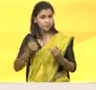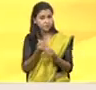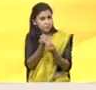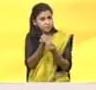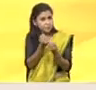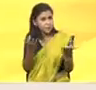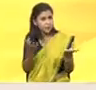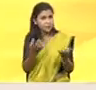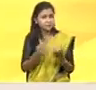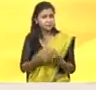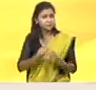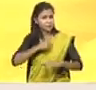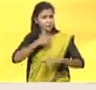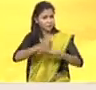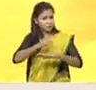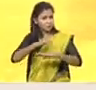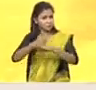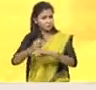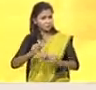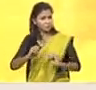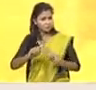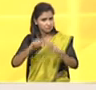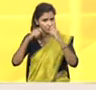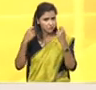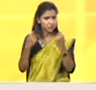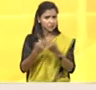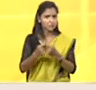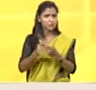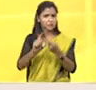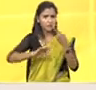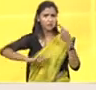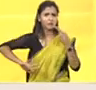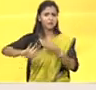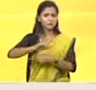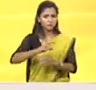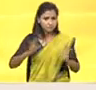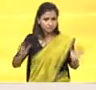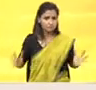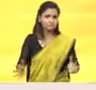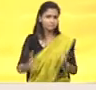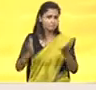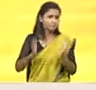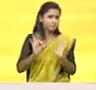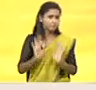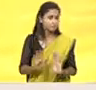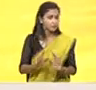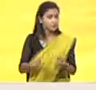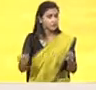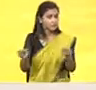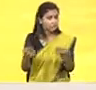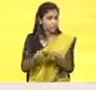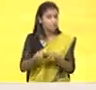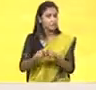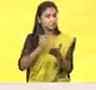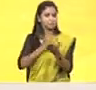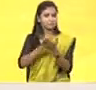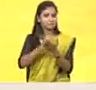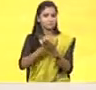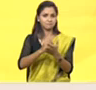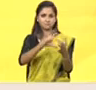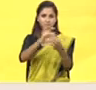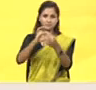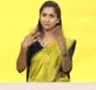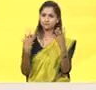कई सारी स्टार्टअप टीम भी पर्यावरण को बढ़ावा देने के लिए ऐसे प्रयासों से जुड़ रही